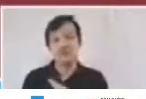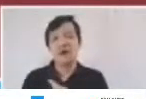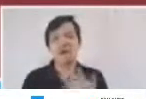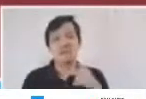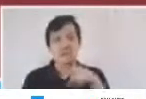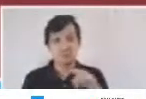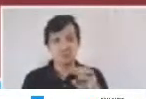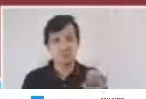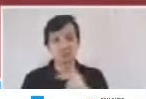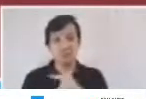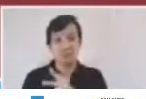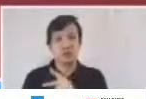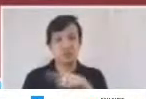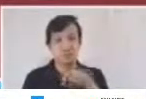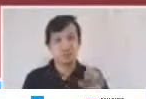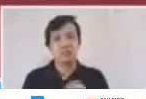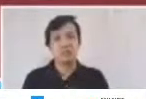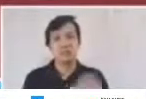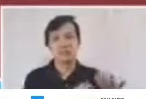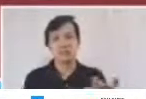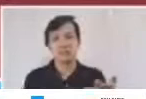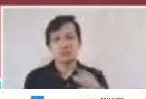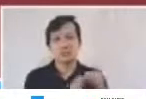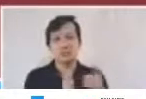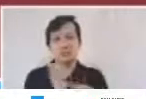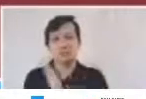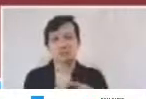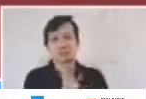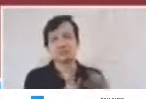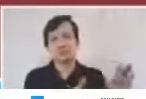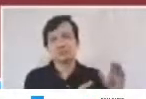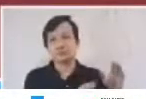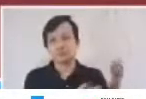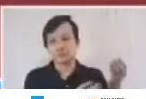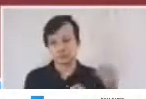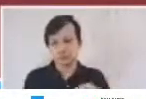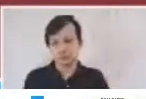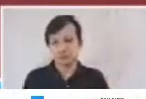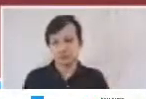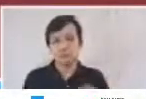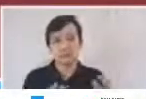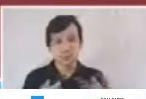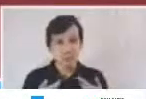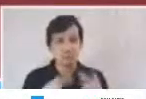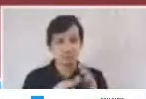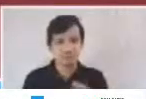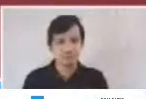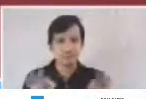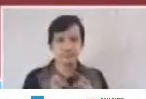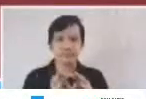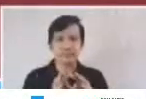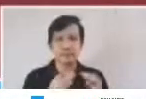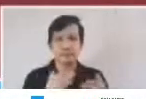Iloilo, pagdating sa NAIA, kailangan pa daw pong i-quarantine daw.